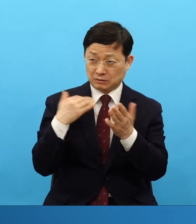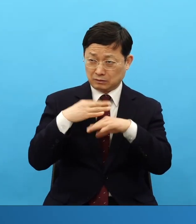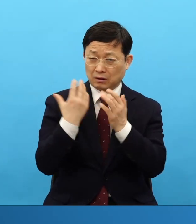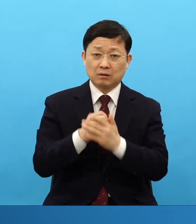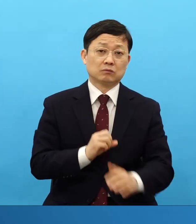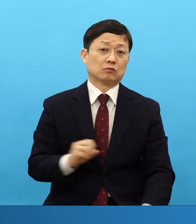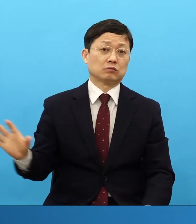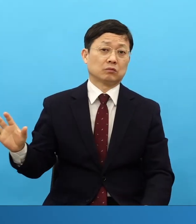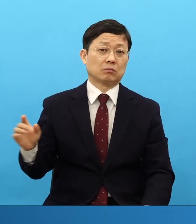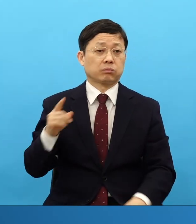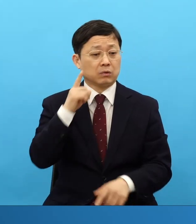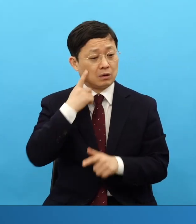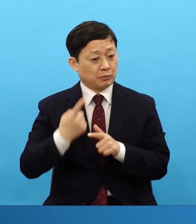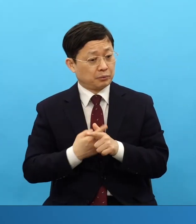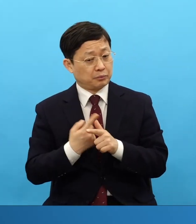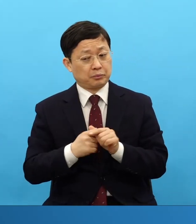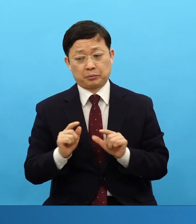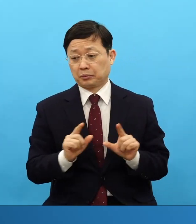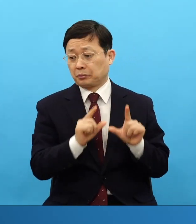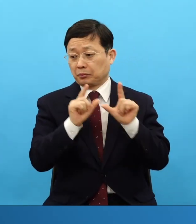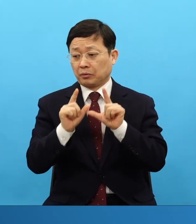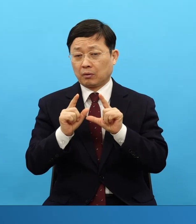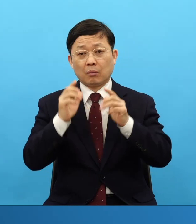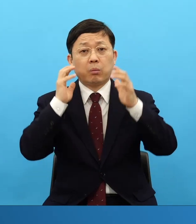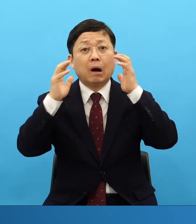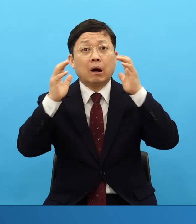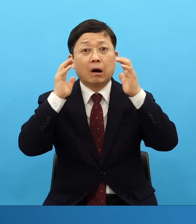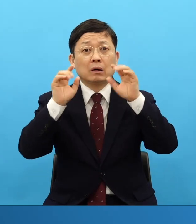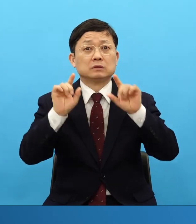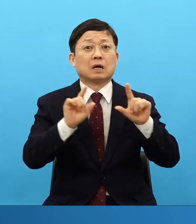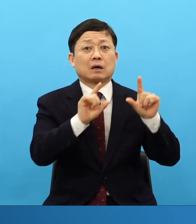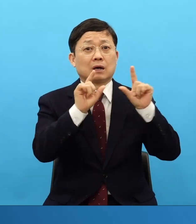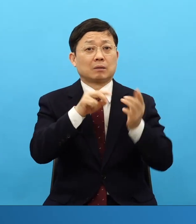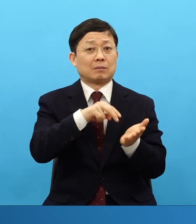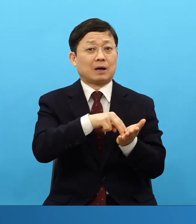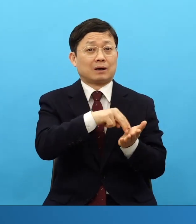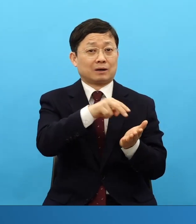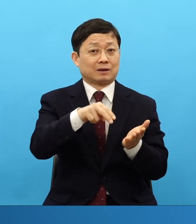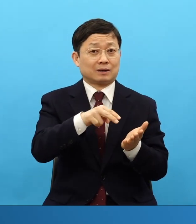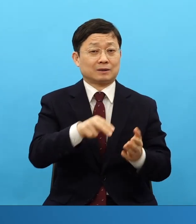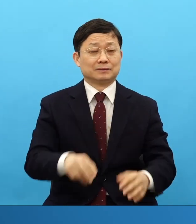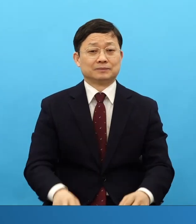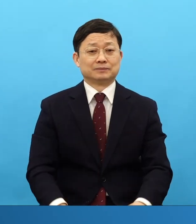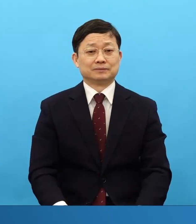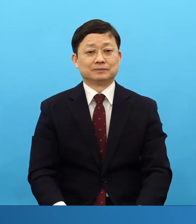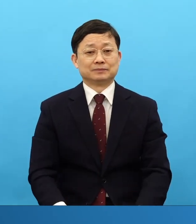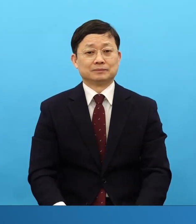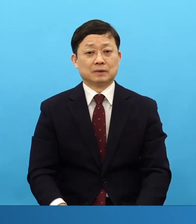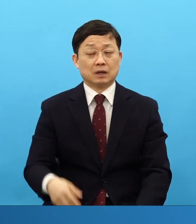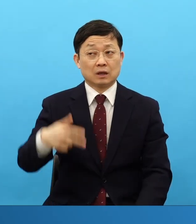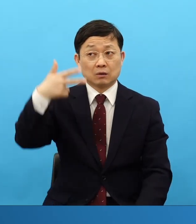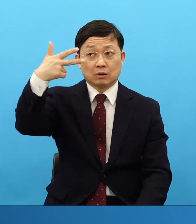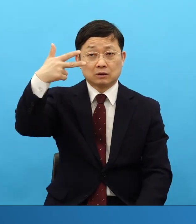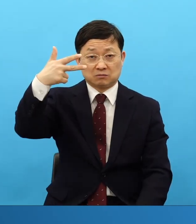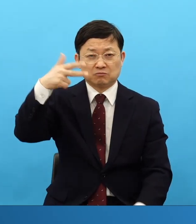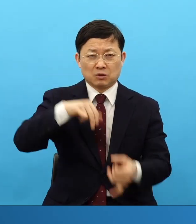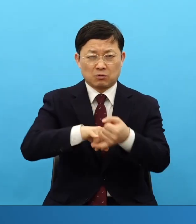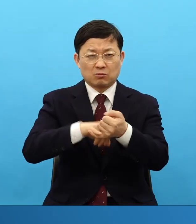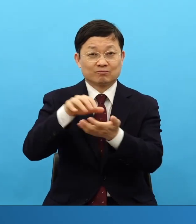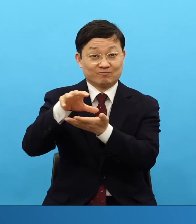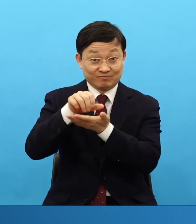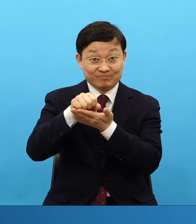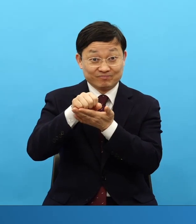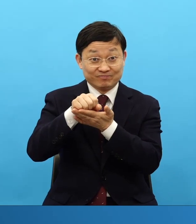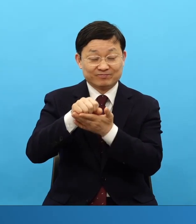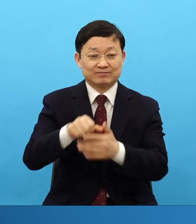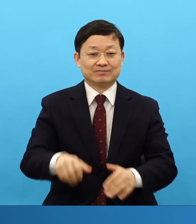당연히 혼란스럽죠. 놓치니까. And so it's rightfully confusing because they're losing 이것도 hold of 받아야 it. 돼요. You must receive this. 이렇게